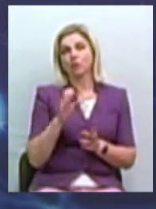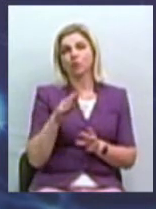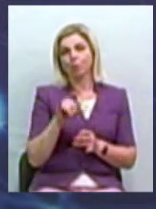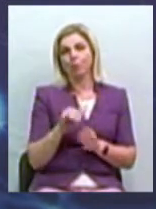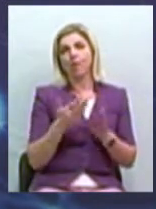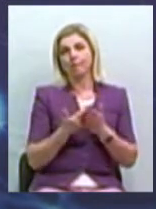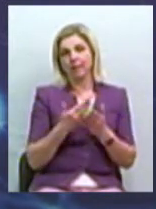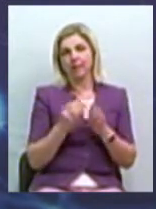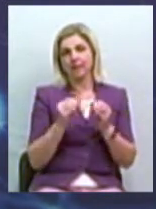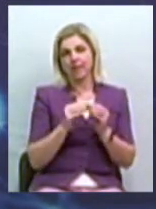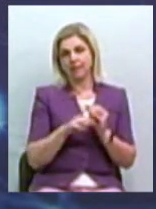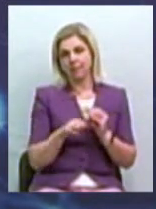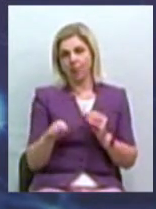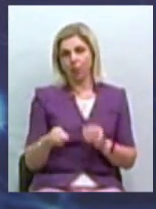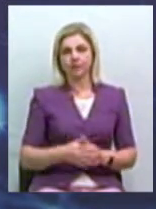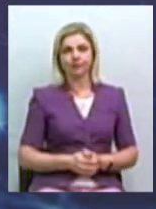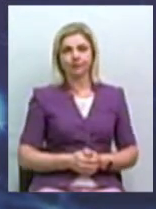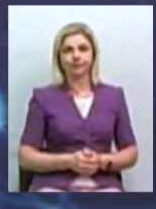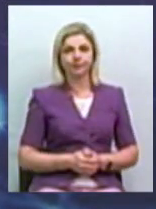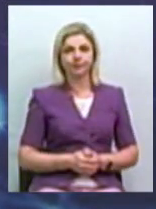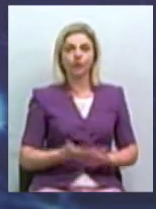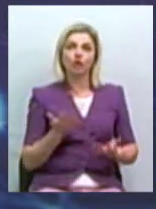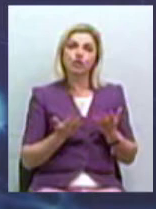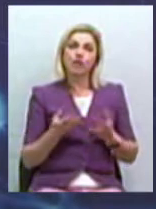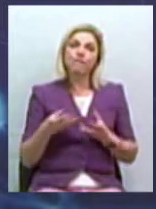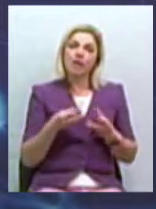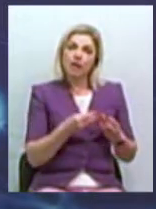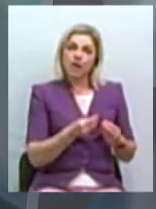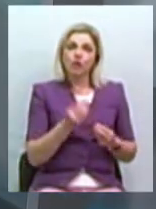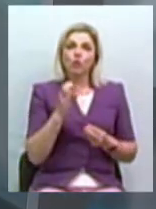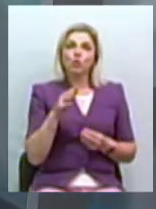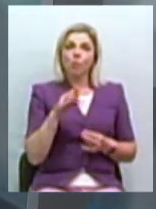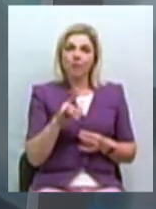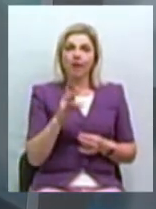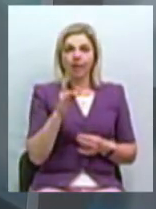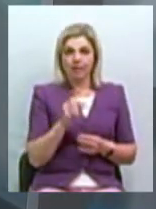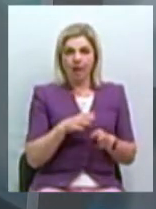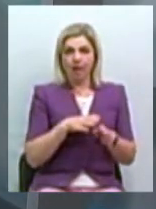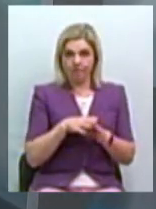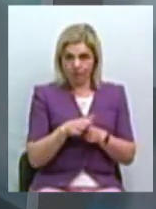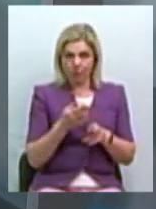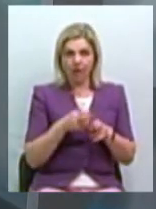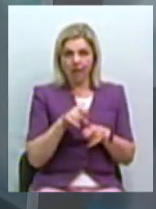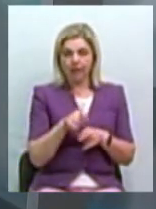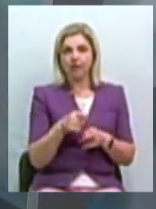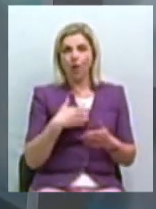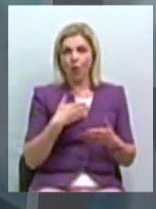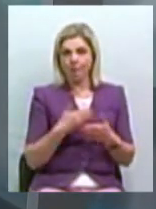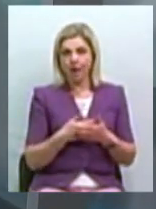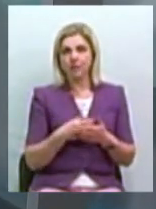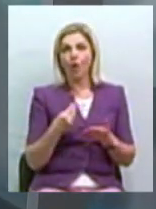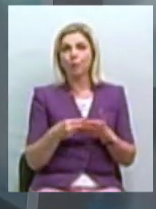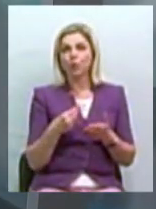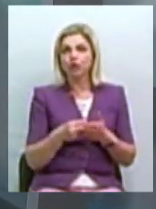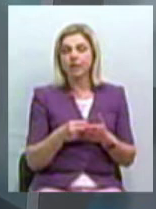10 мільйонів. А скажіть, будь ласка, чи вплине підвищення суми, передбаченої на реалізацію громадського бюджету